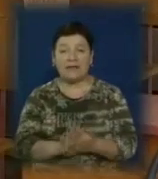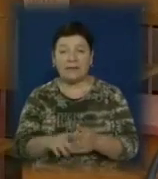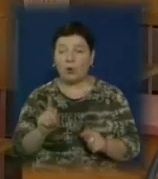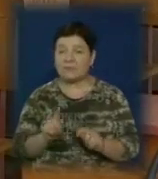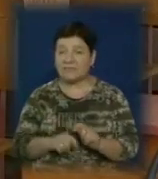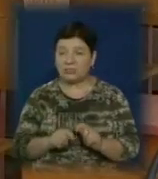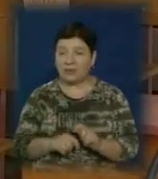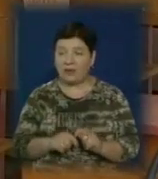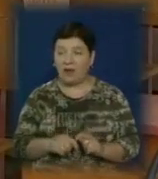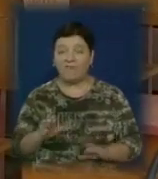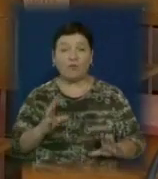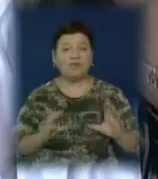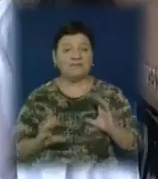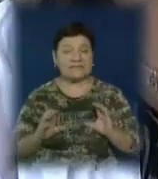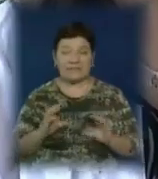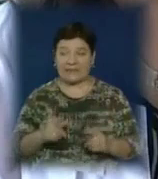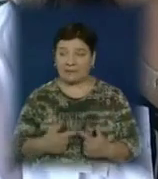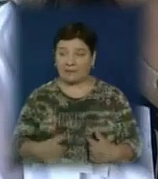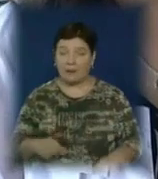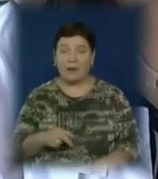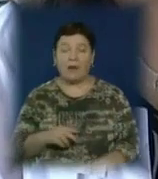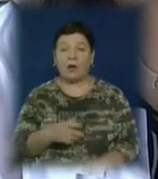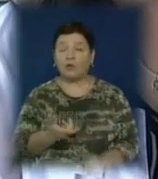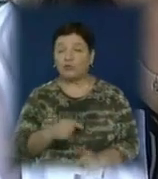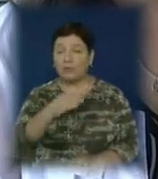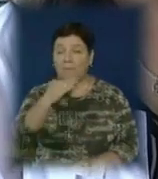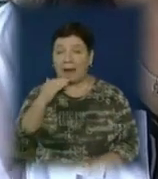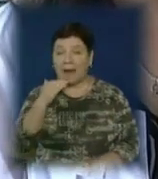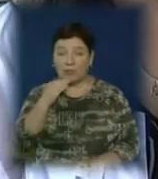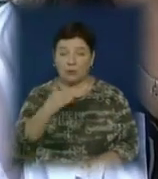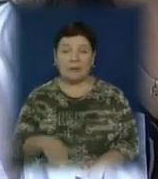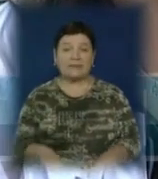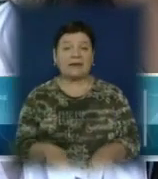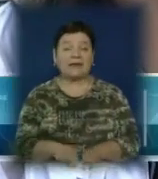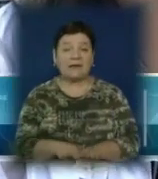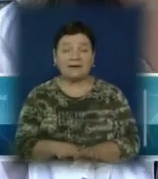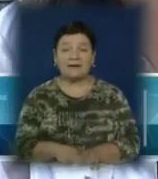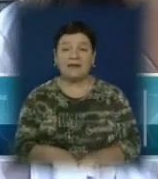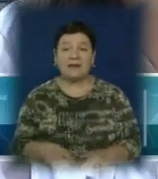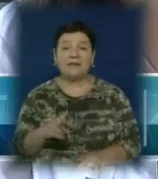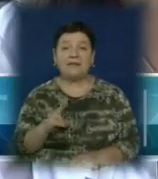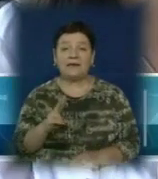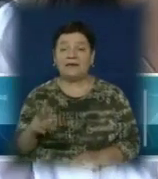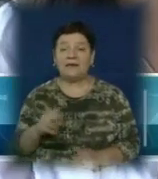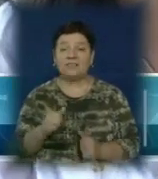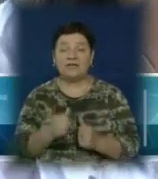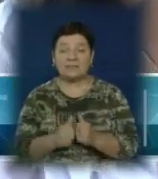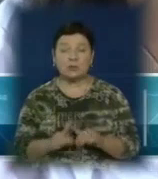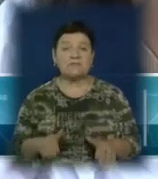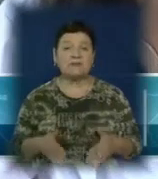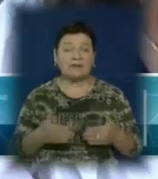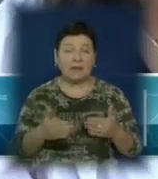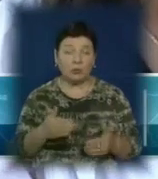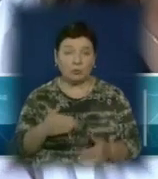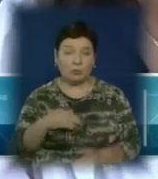обстеження безпосередньо в університеті. Дуже багато порушень зору на таких малесеньких рівнях, на які часто не звертають люди